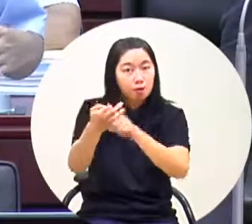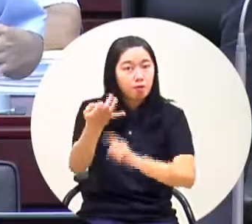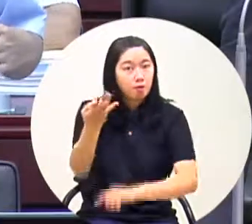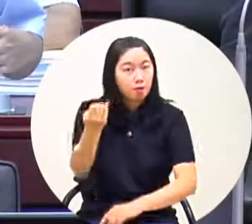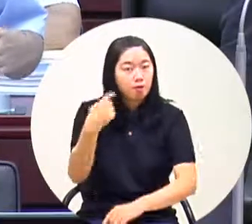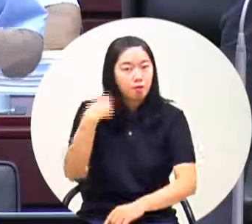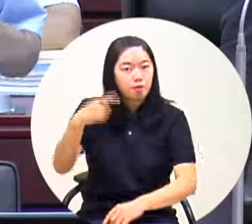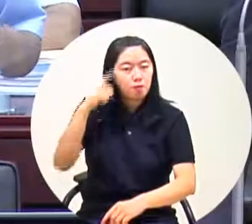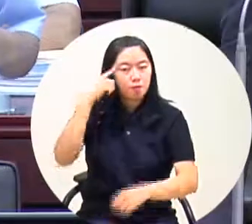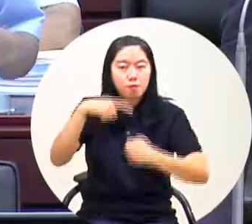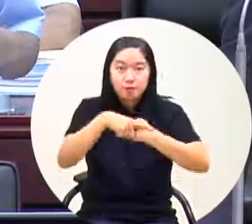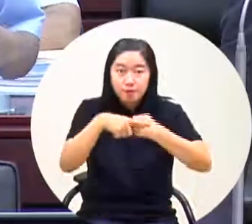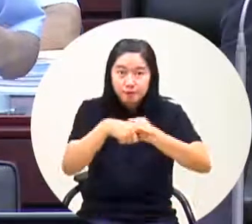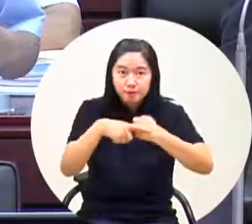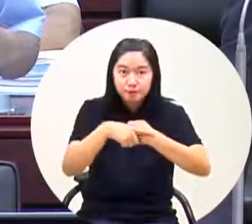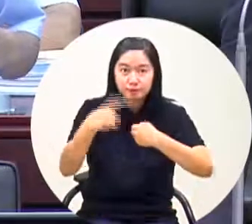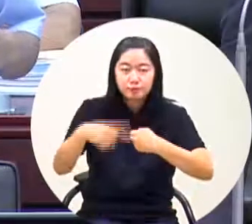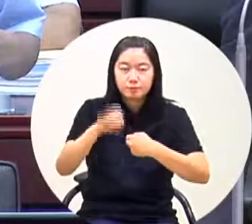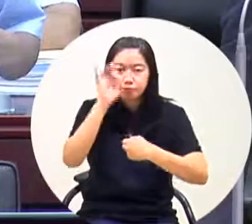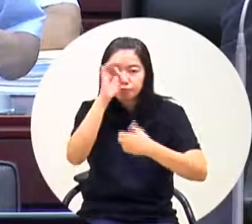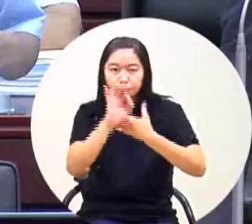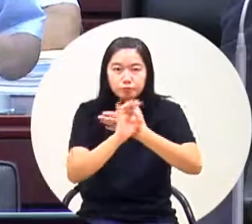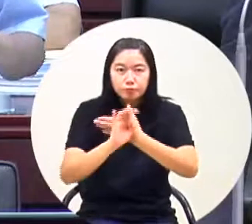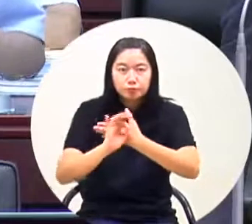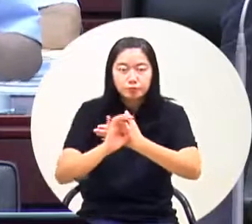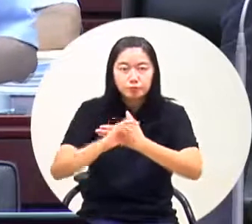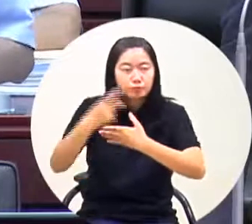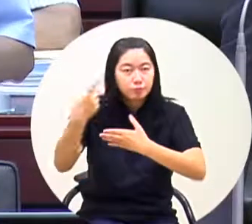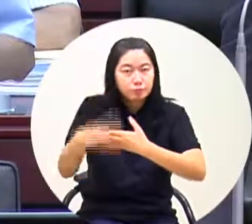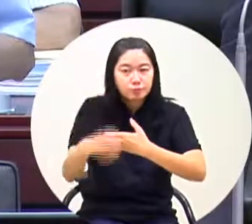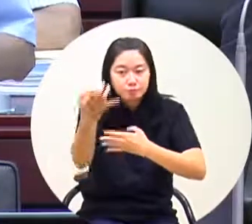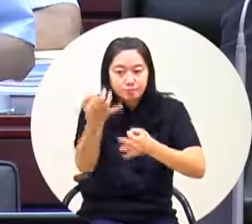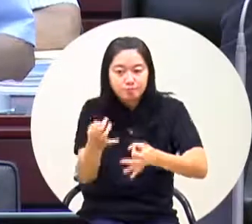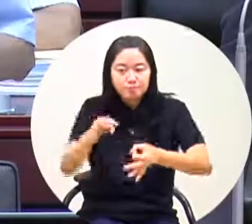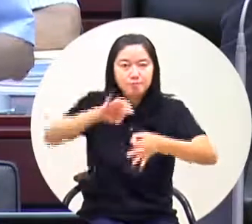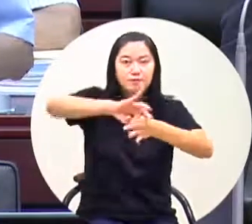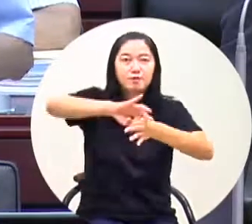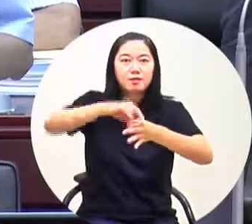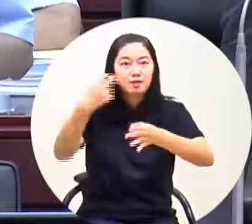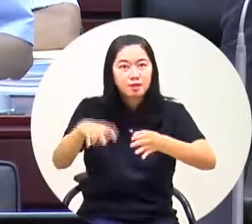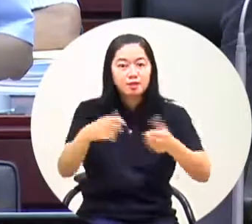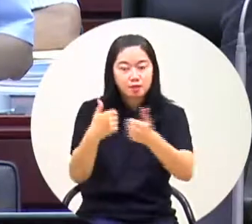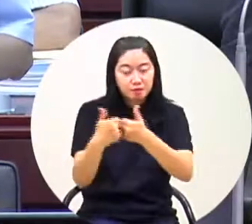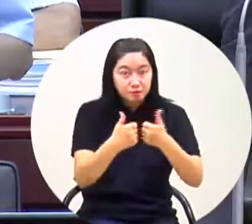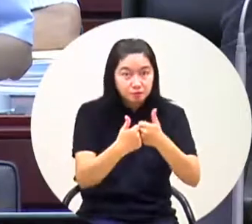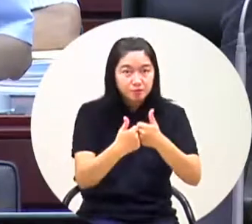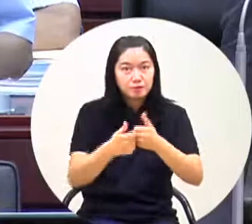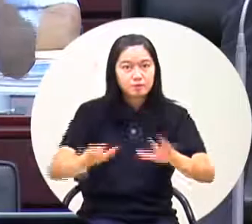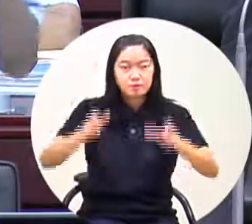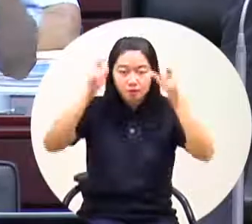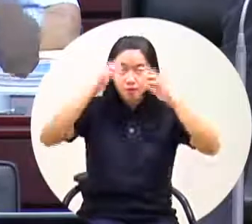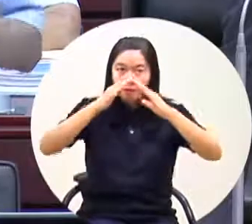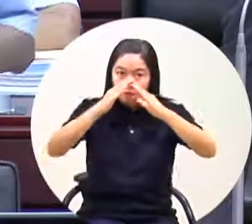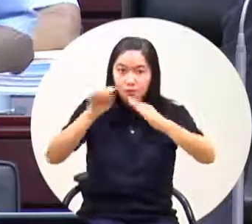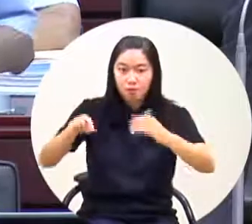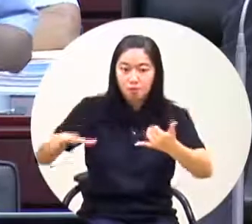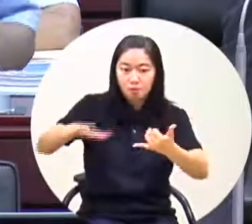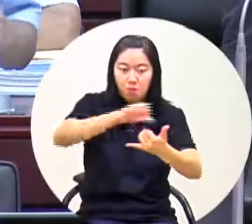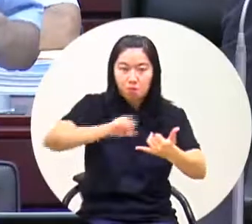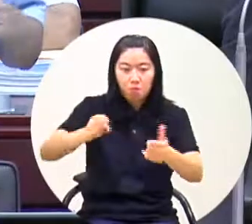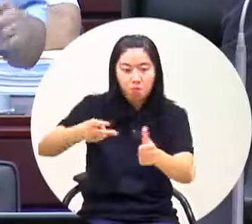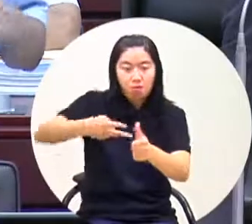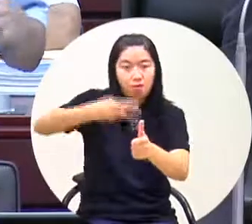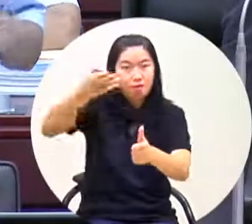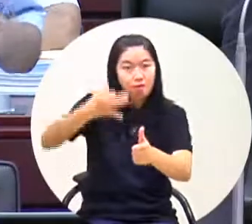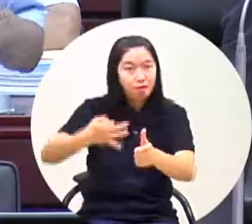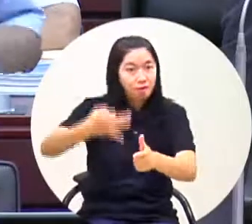来研议看有没有机会把它再往上提高。其实高雄市目前已经是全国是第二高的补